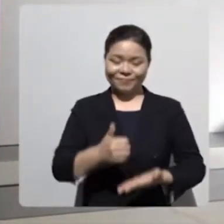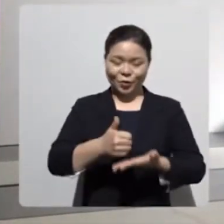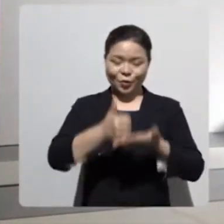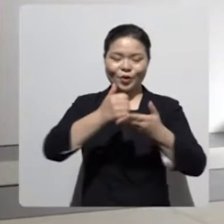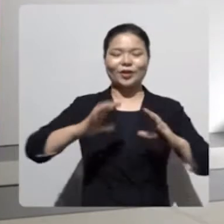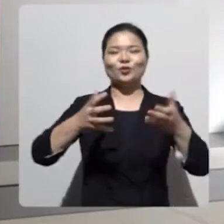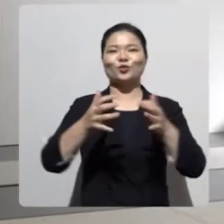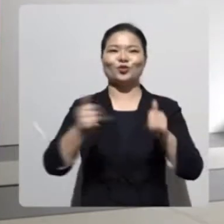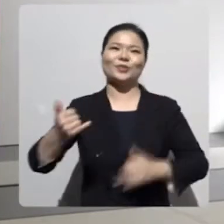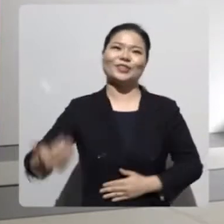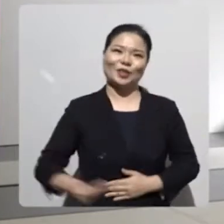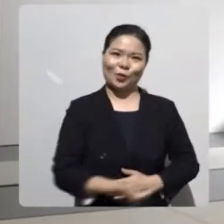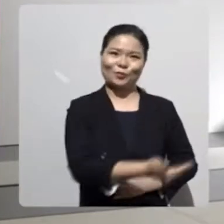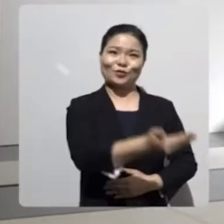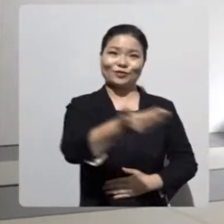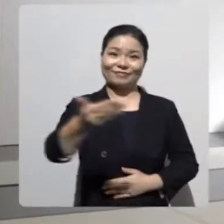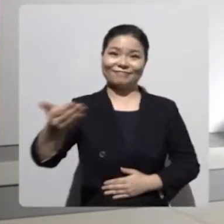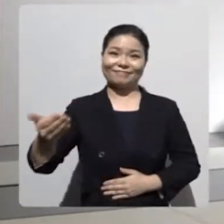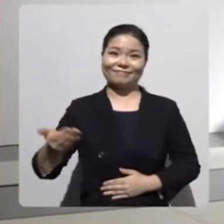존경하는 국민 여러분,